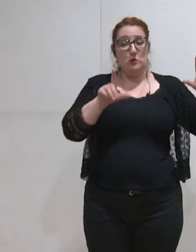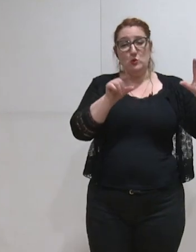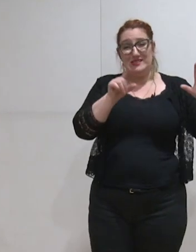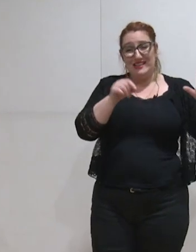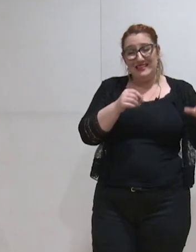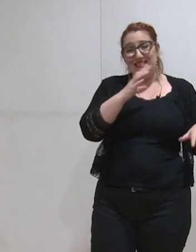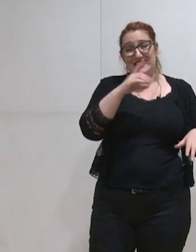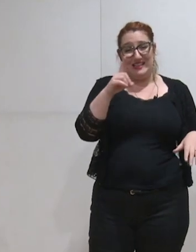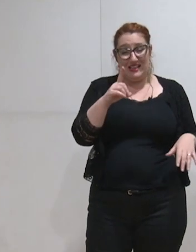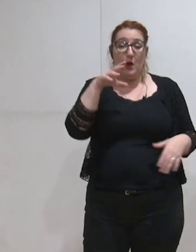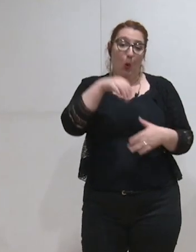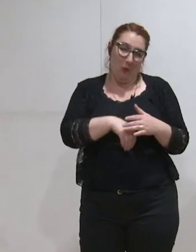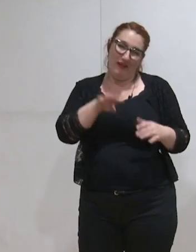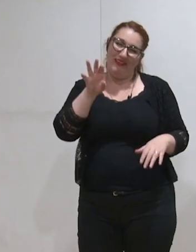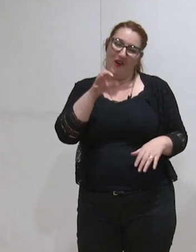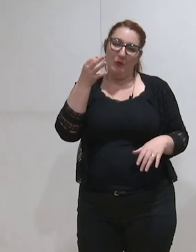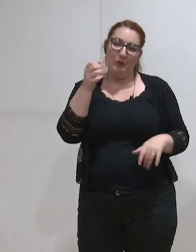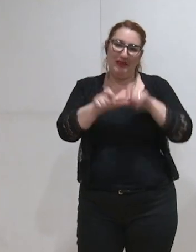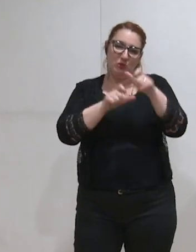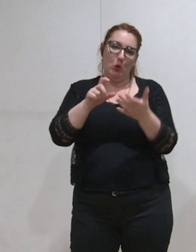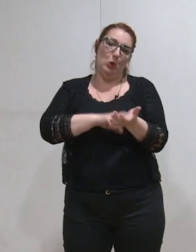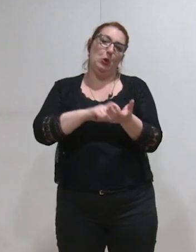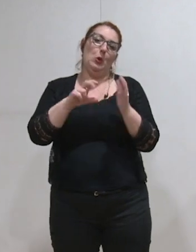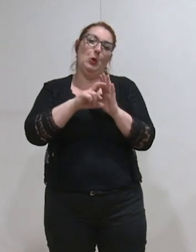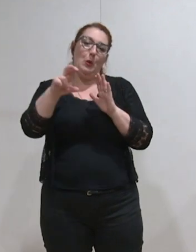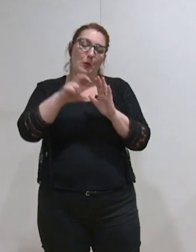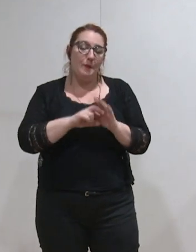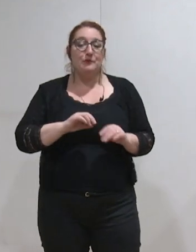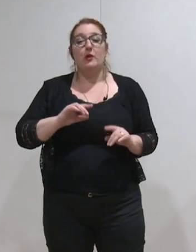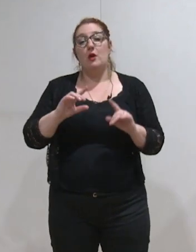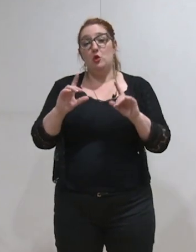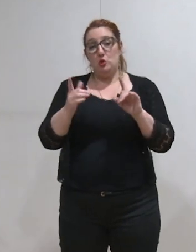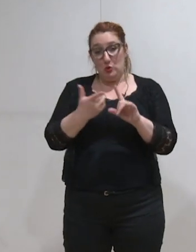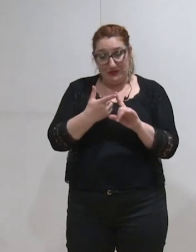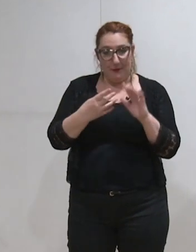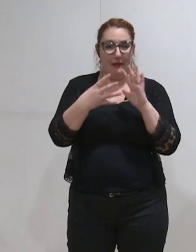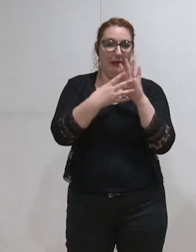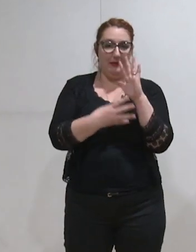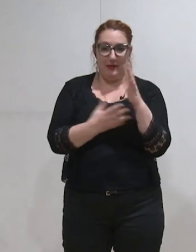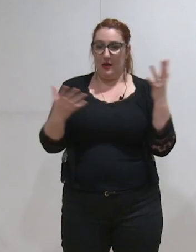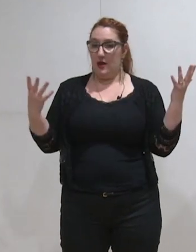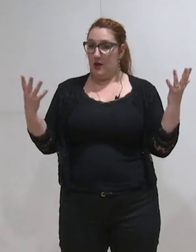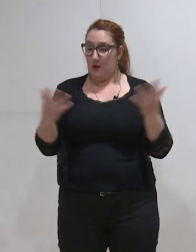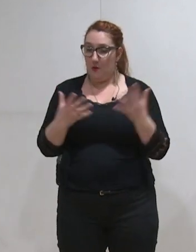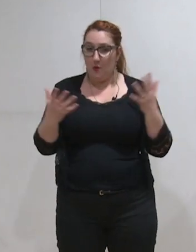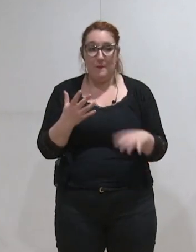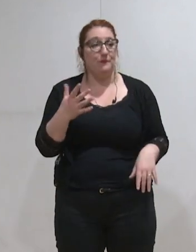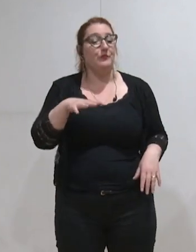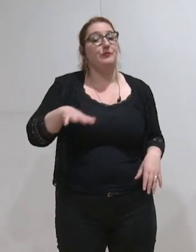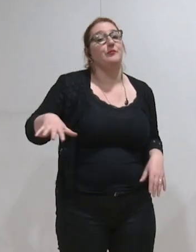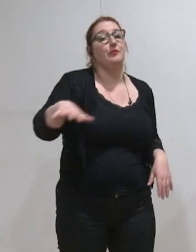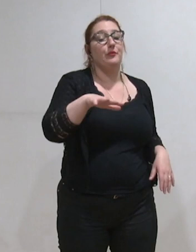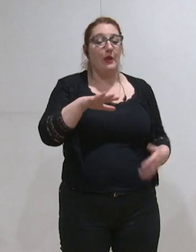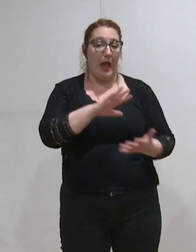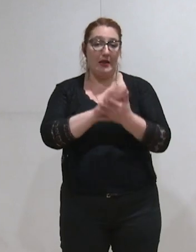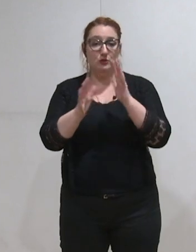grenoblois donc c'était le premier critère le second critère qu'on a avancé c'est celui de l'utilité locale de l'association ou